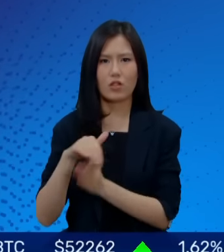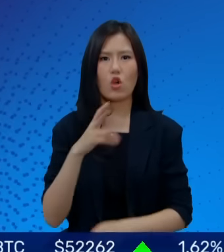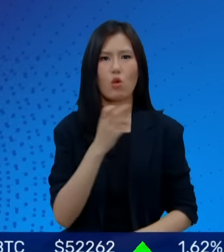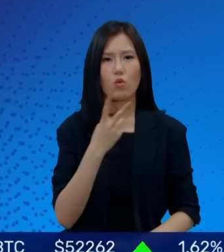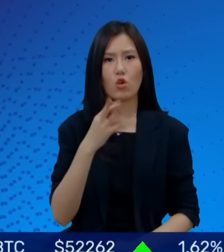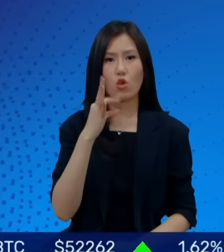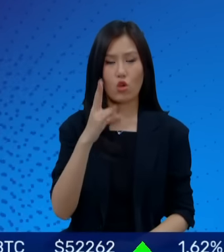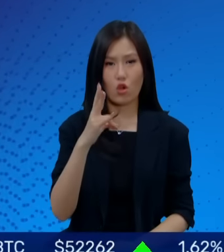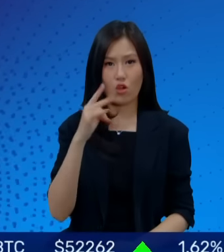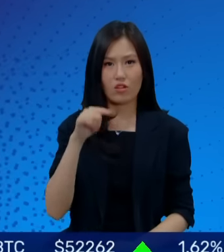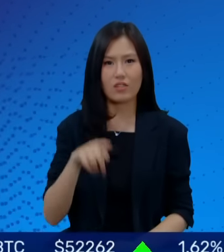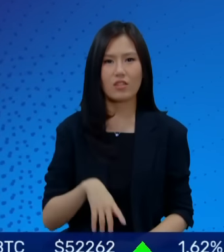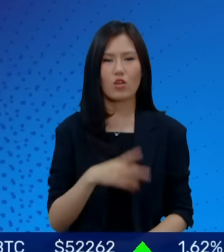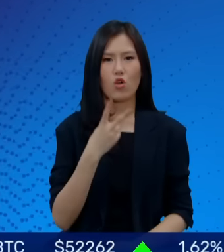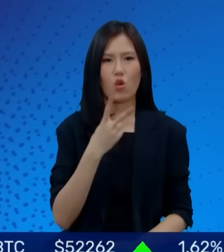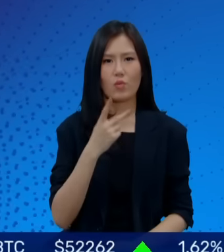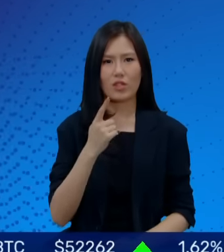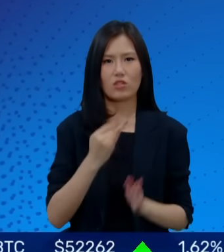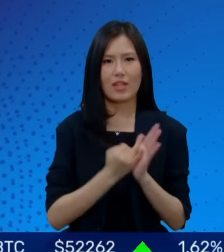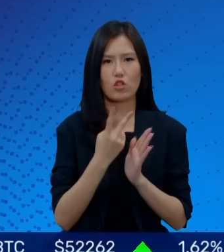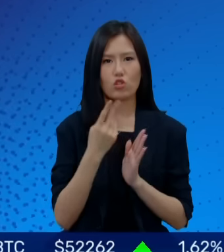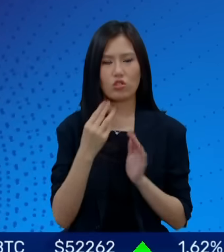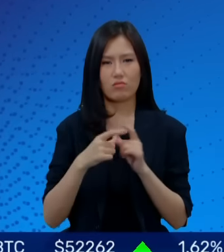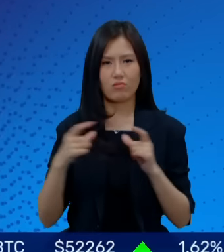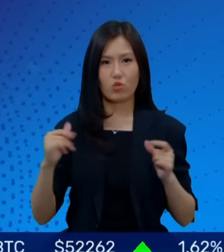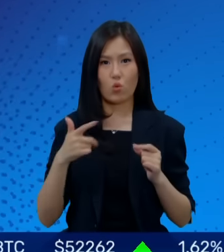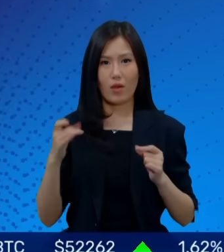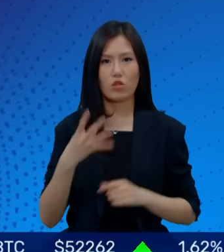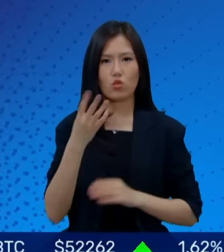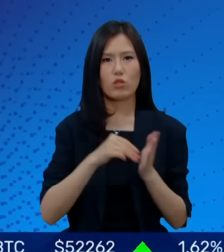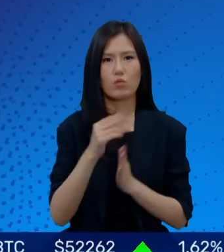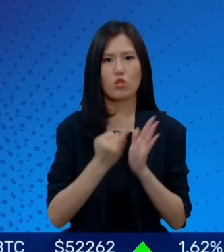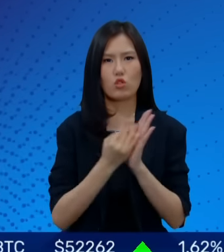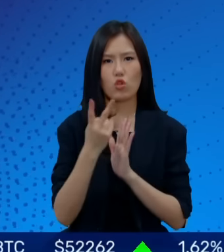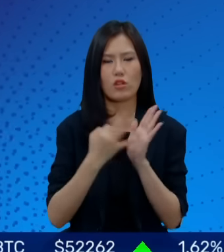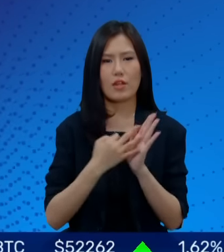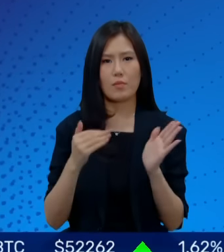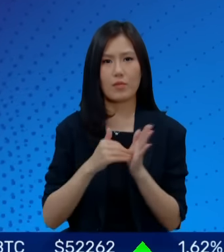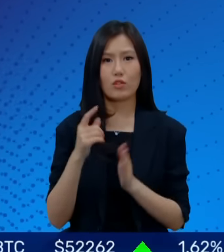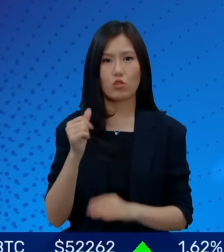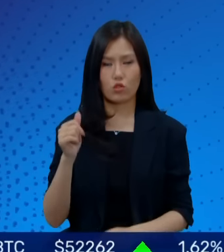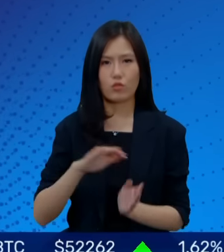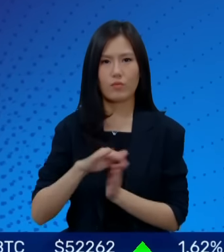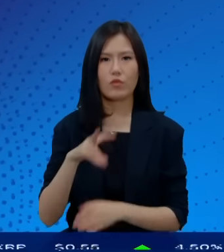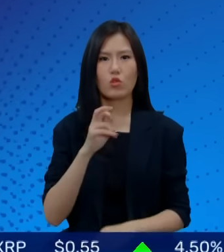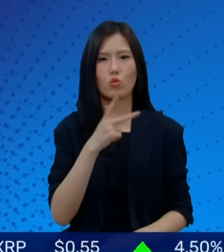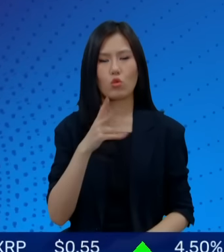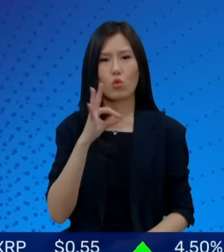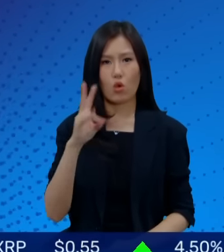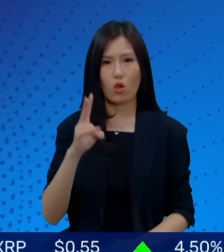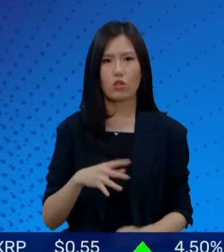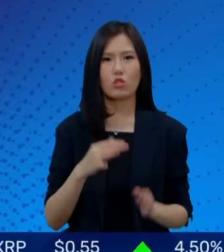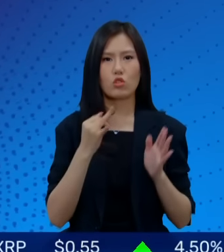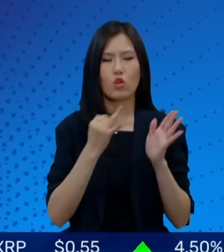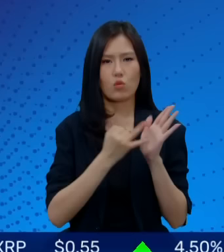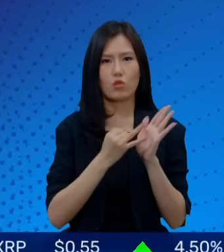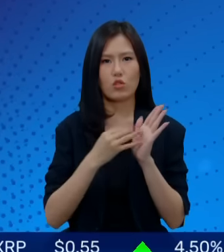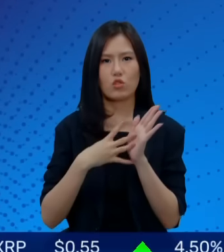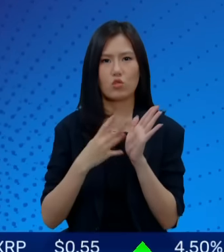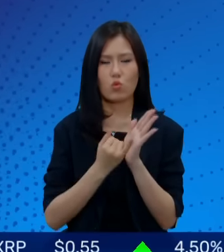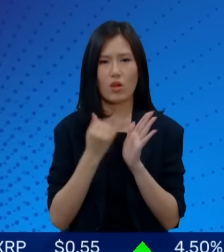онд 2172 ширхэг улсын дугаарыг 4 тэрбум 728 мянган төгрөгөөр 2023 онд 7796